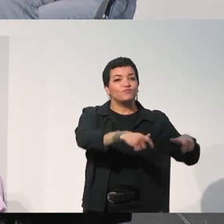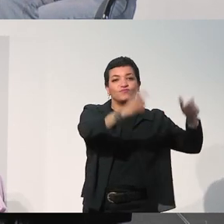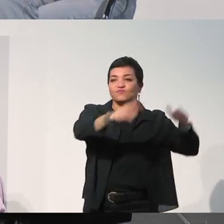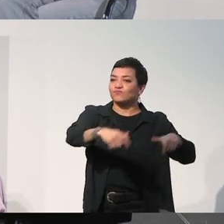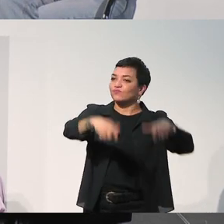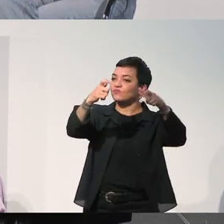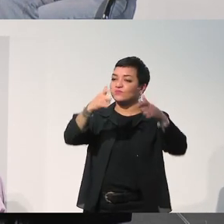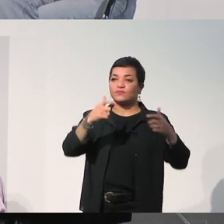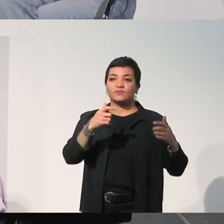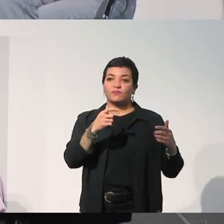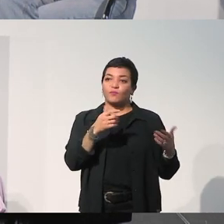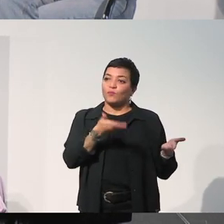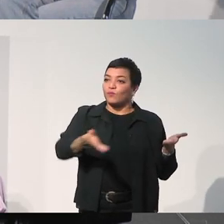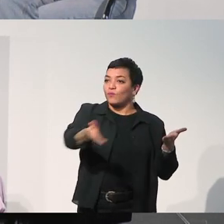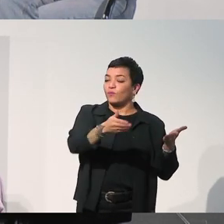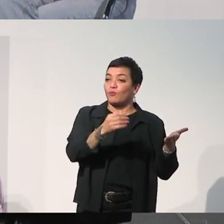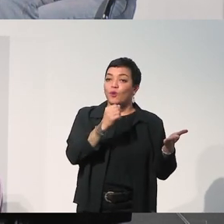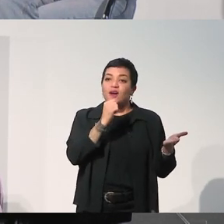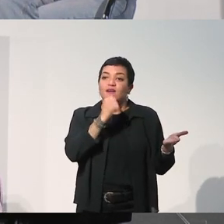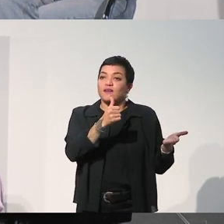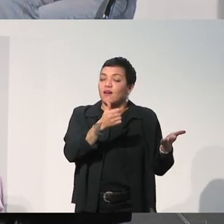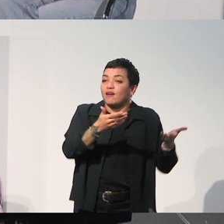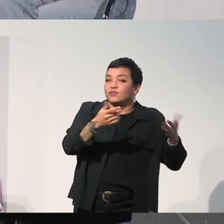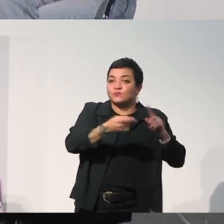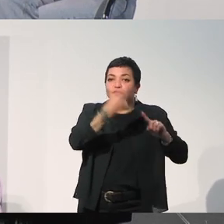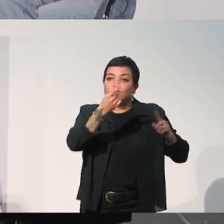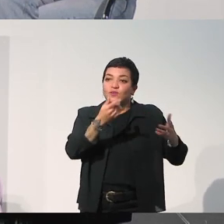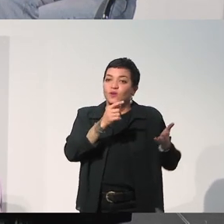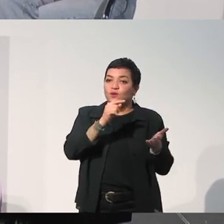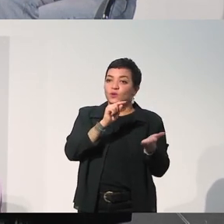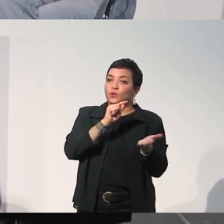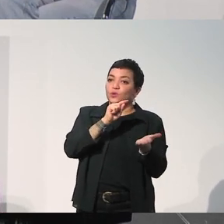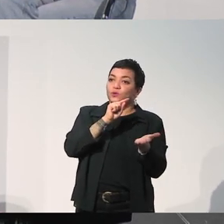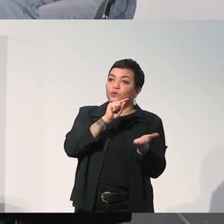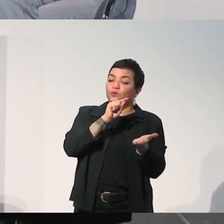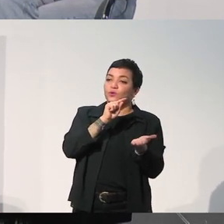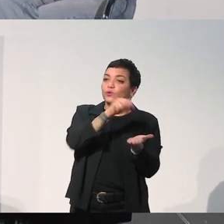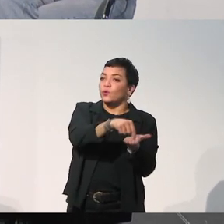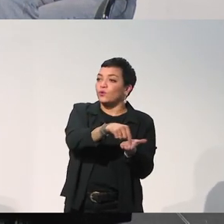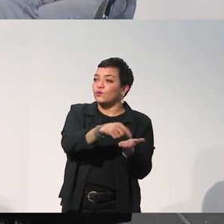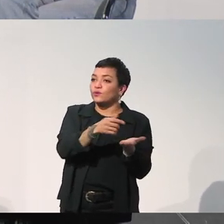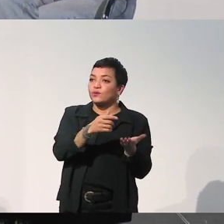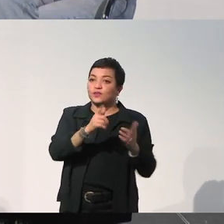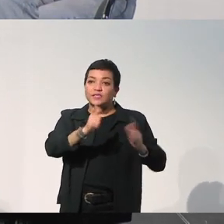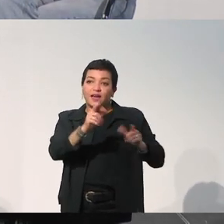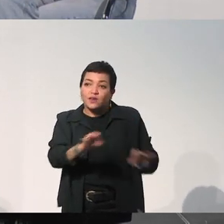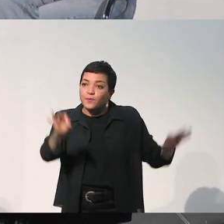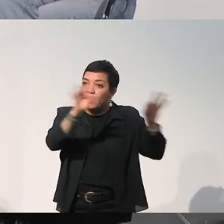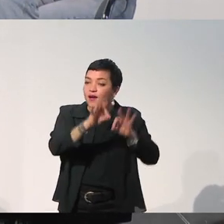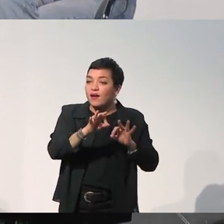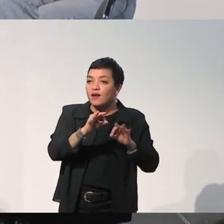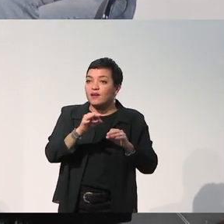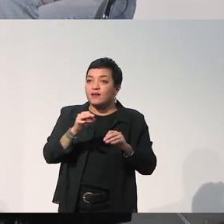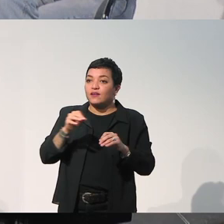a rien. C'est un endroit où il n'y a pas cette guerre. C'est un endroit en dehors.